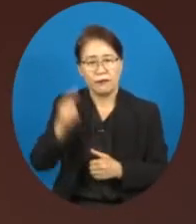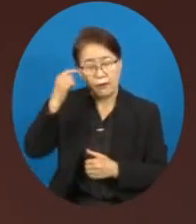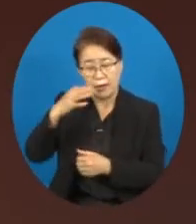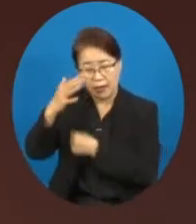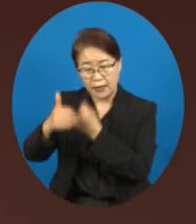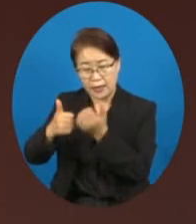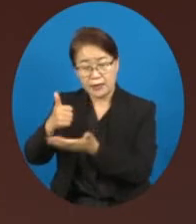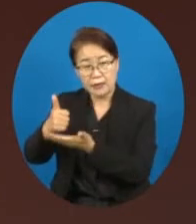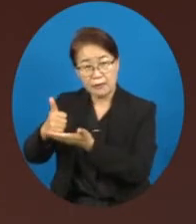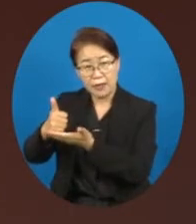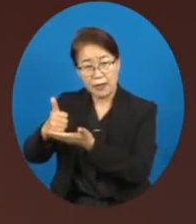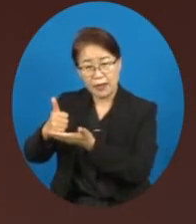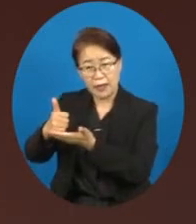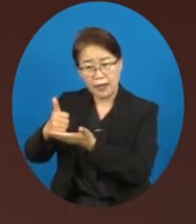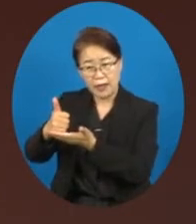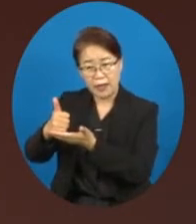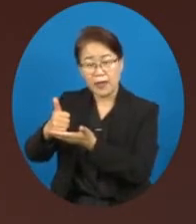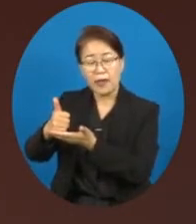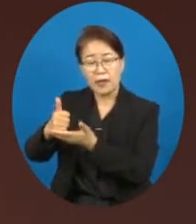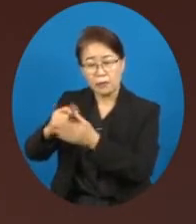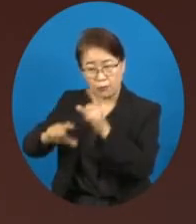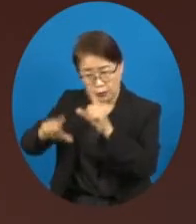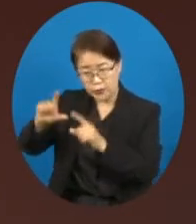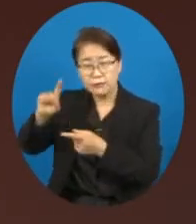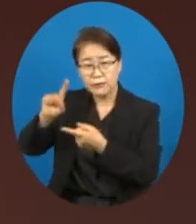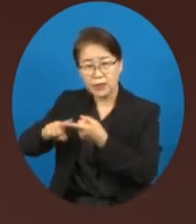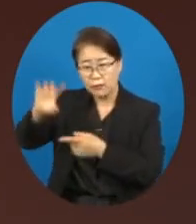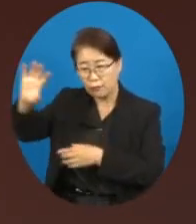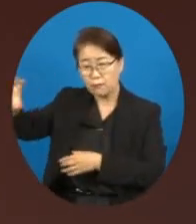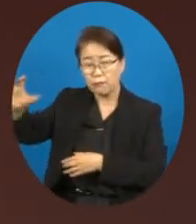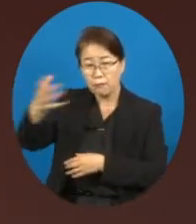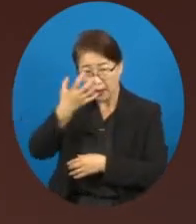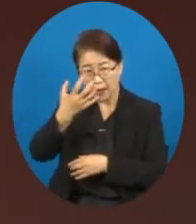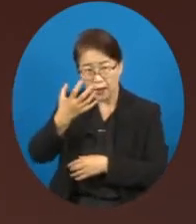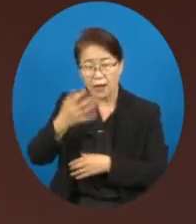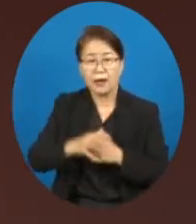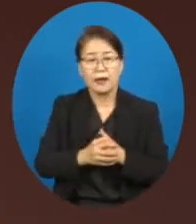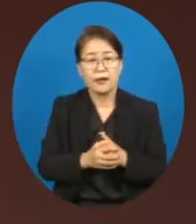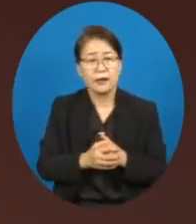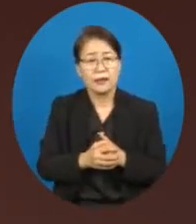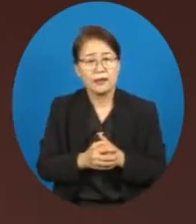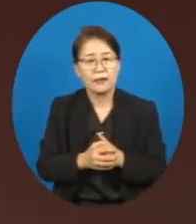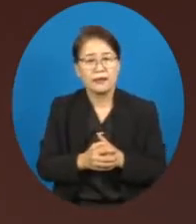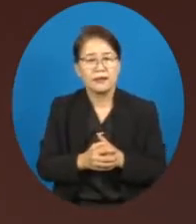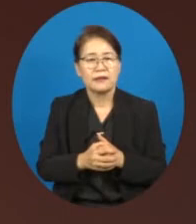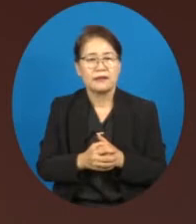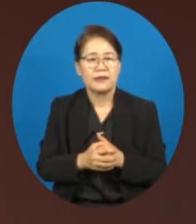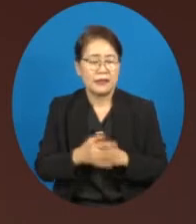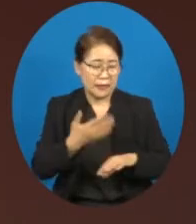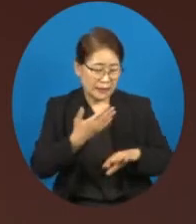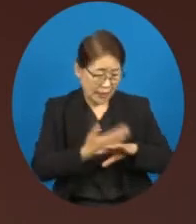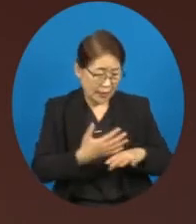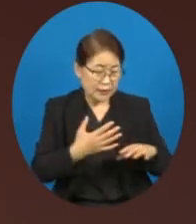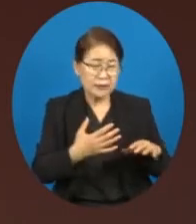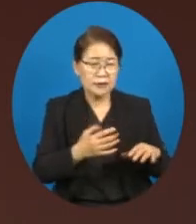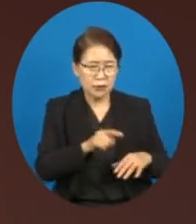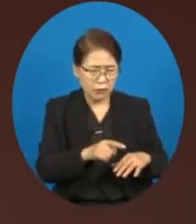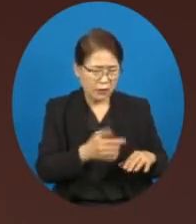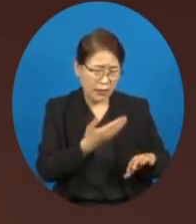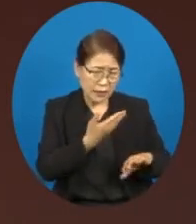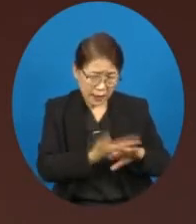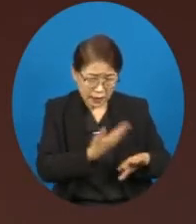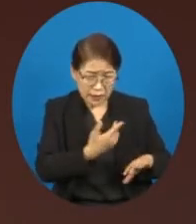인간을 당신의 형상대로 지으셨나요? 하나님은요, 인간을 지으실 때는 다른 피조물과는 달리 어떻게